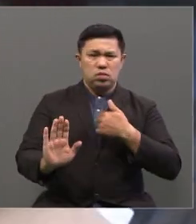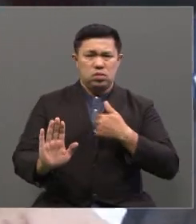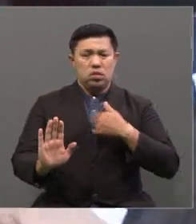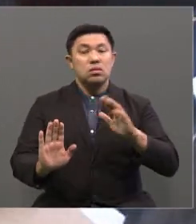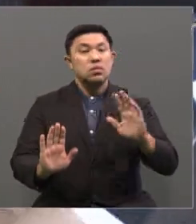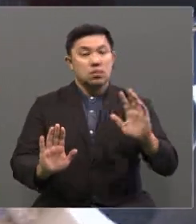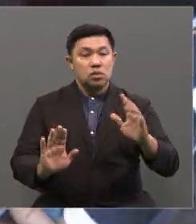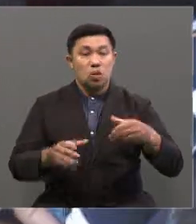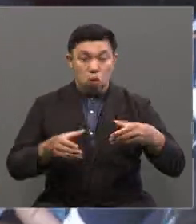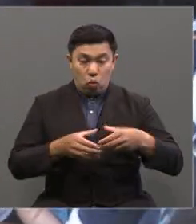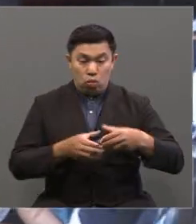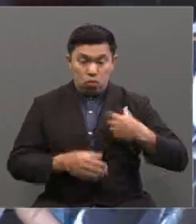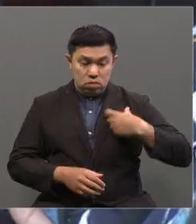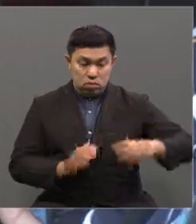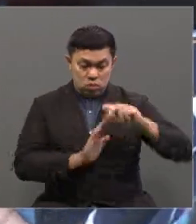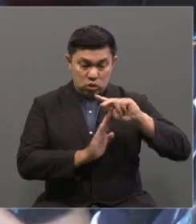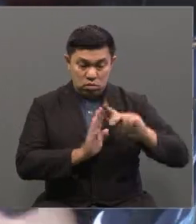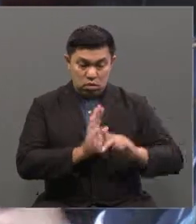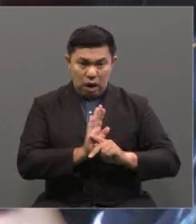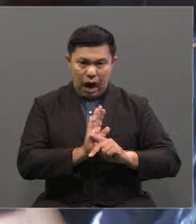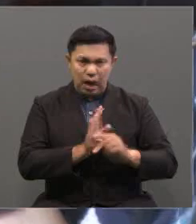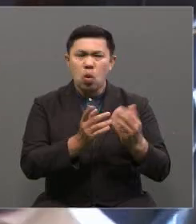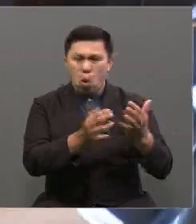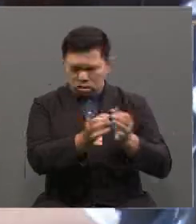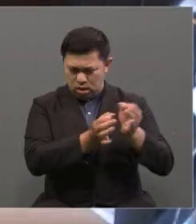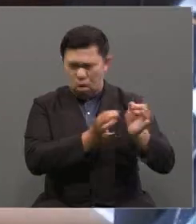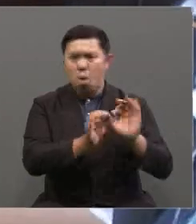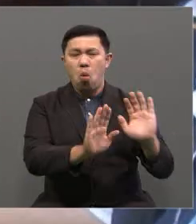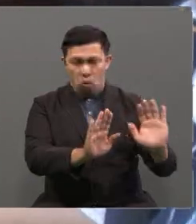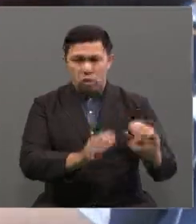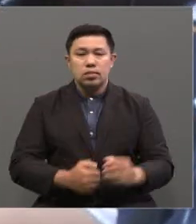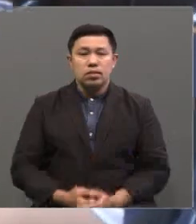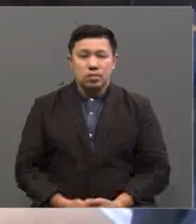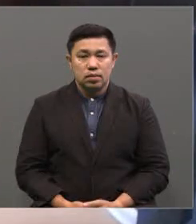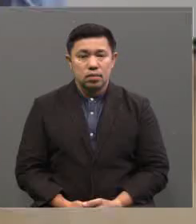ให้ทางกลุ่มทนายจะดีชี้แจงอีกทีนึงนะครับ นะคะ